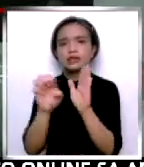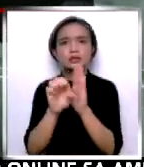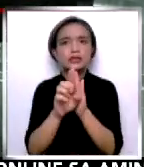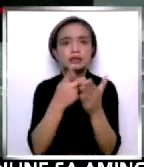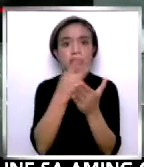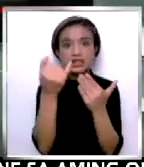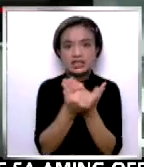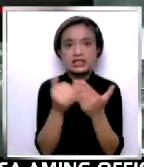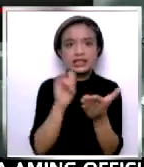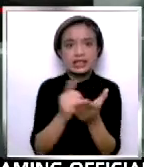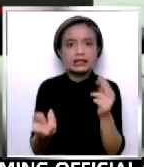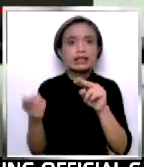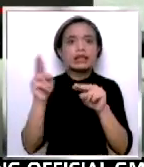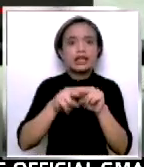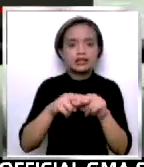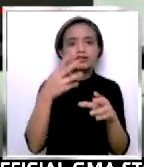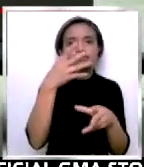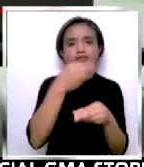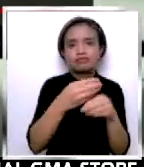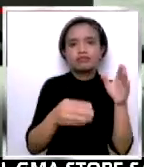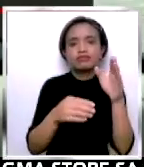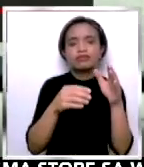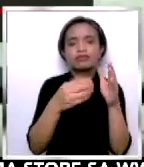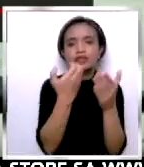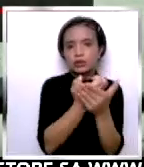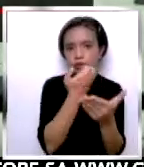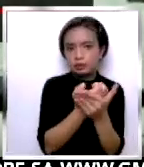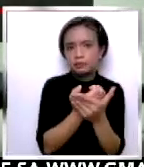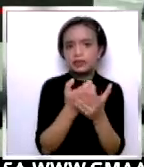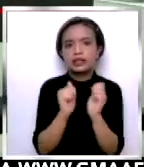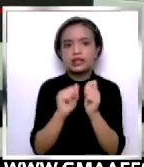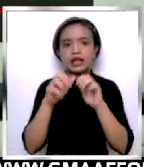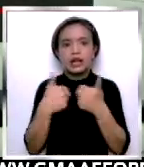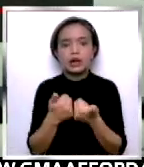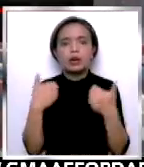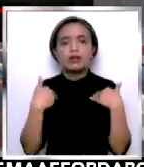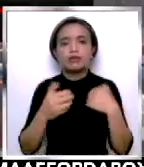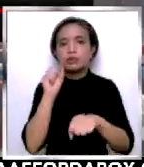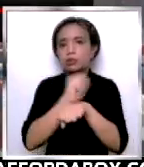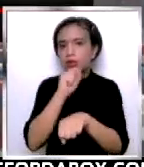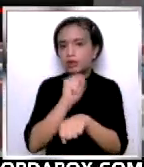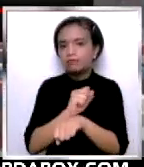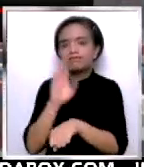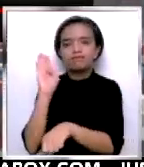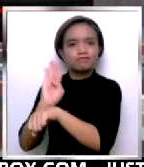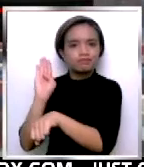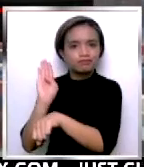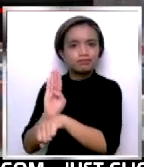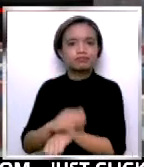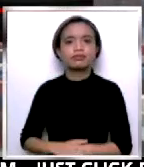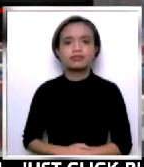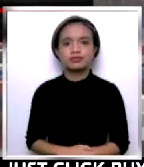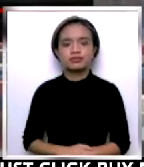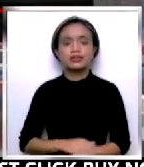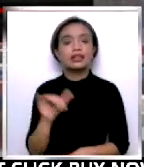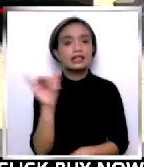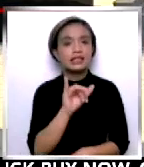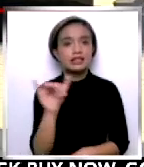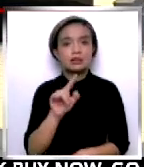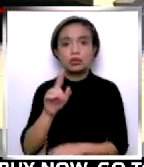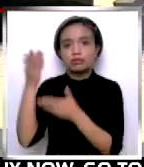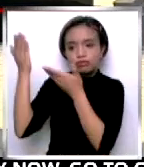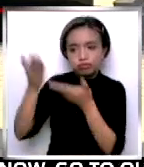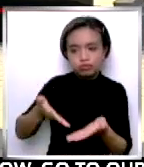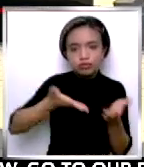Dahil syempre, may kontribusyon yan sa paglikha ng trabaho at mga negosyo. Gayon din sa pag-import at pag-export ng